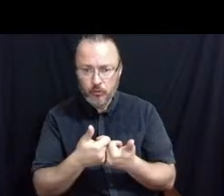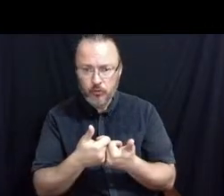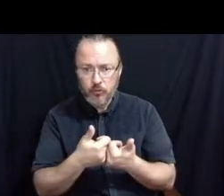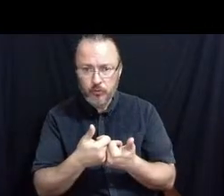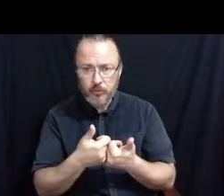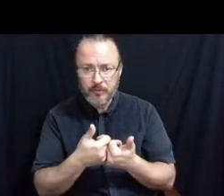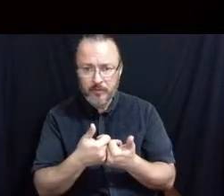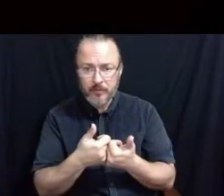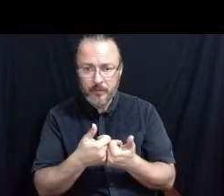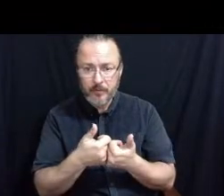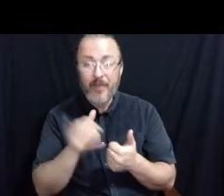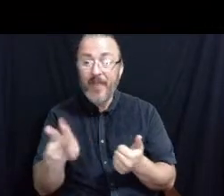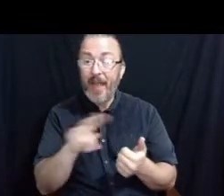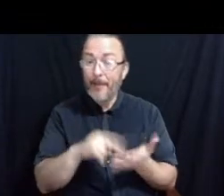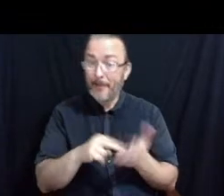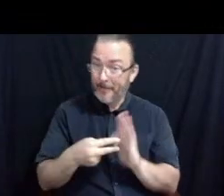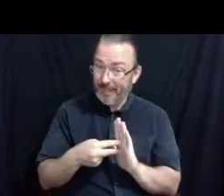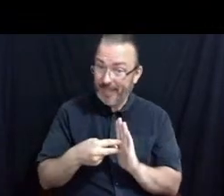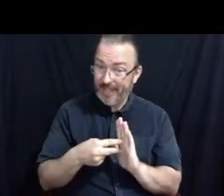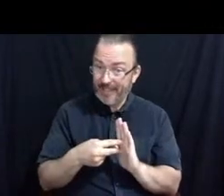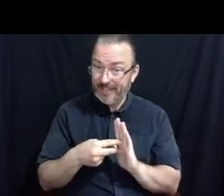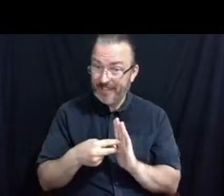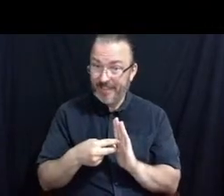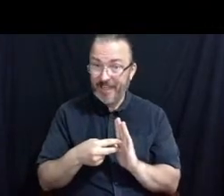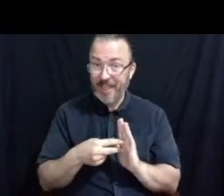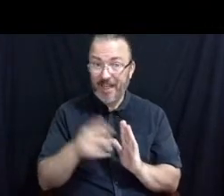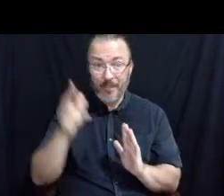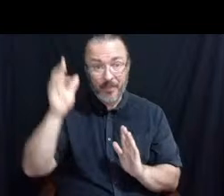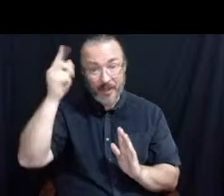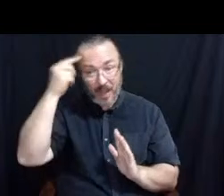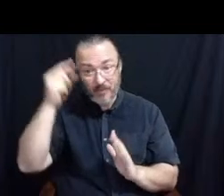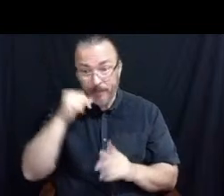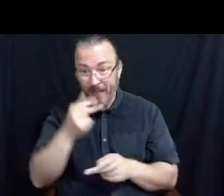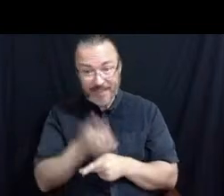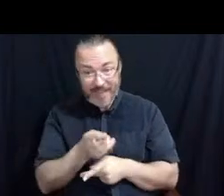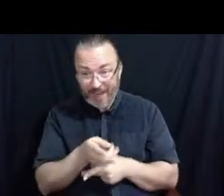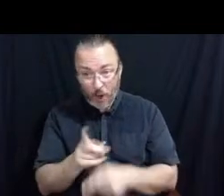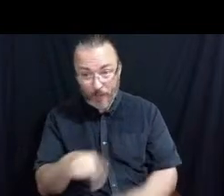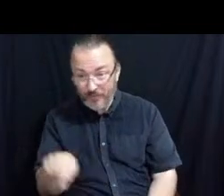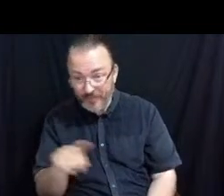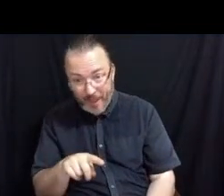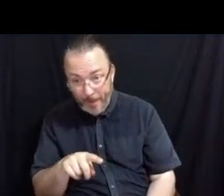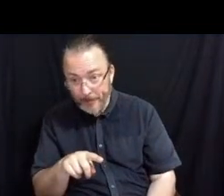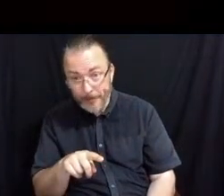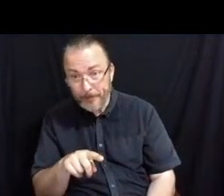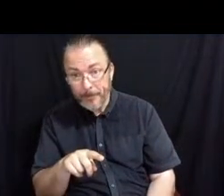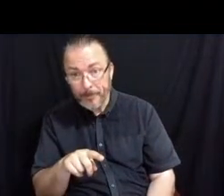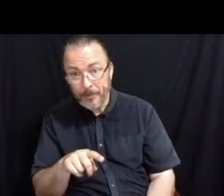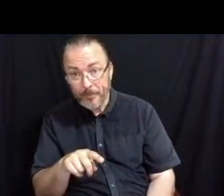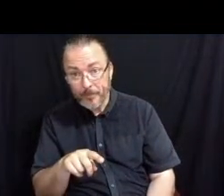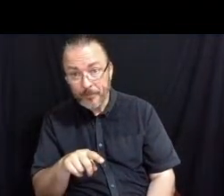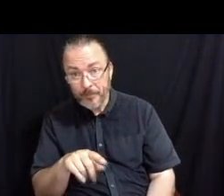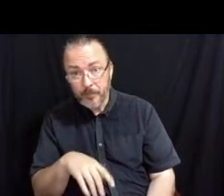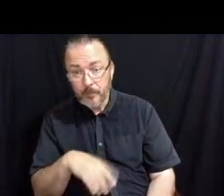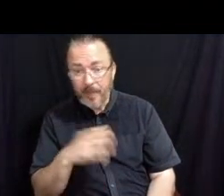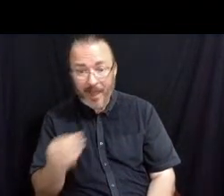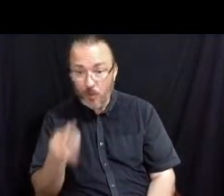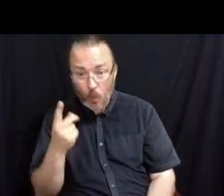physiques. Cela veut dire que les établissements privés n'accueillent